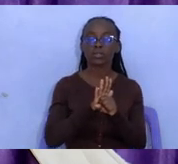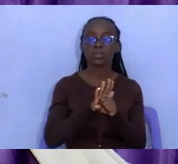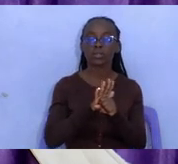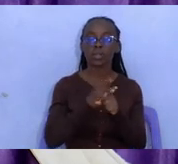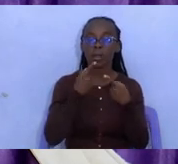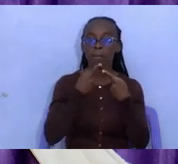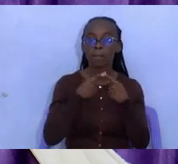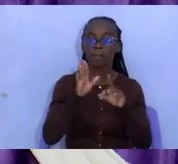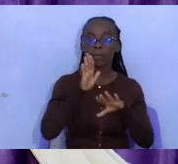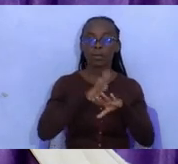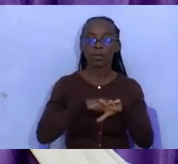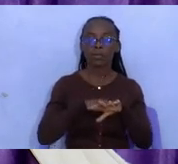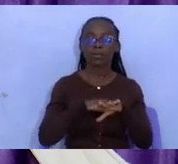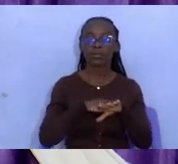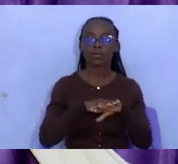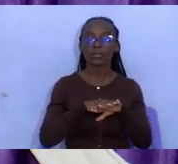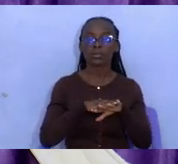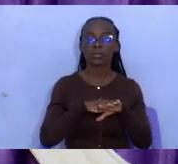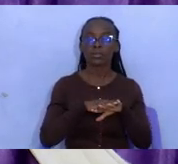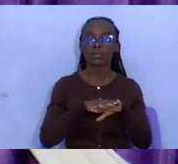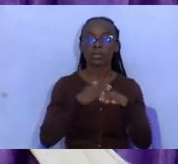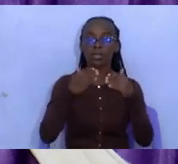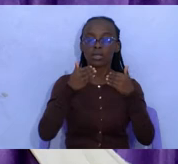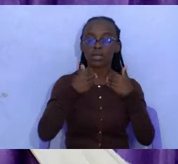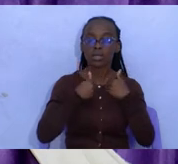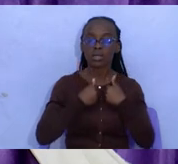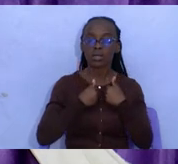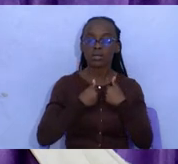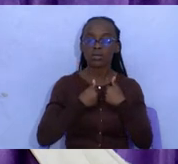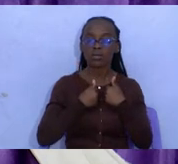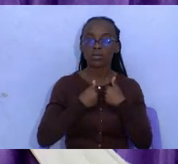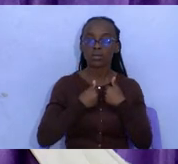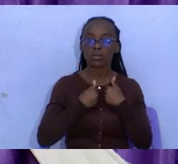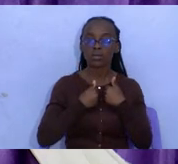Lakini ni vizuri ukue na a sense of belonging.